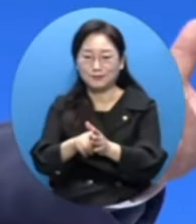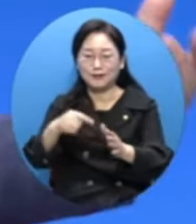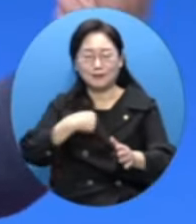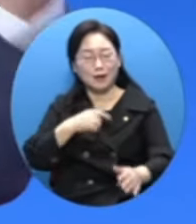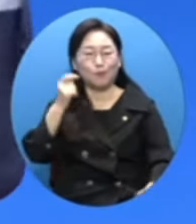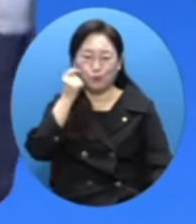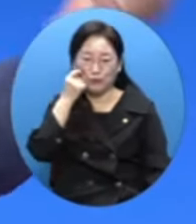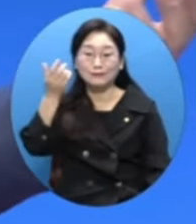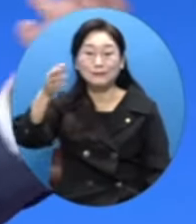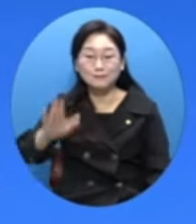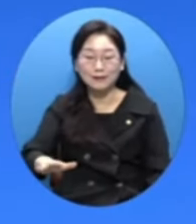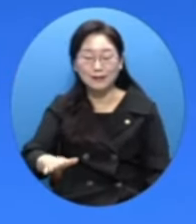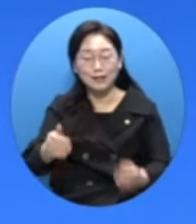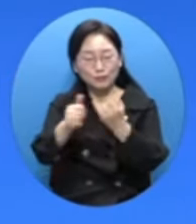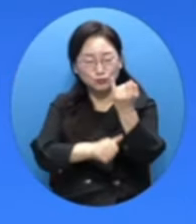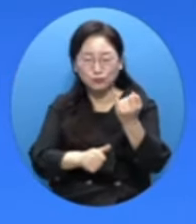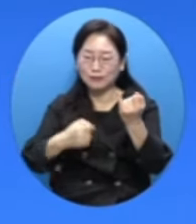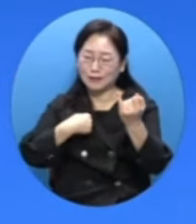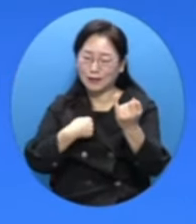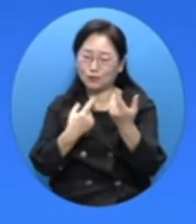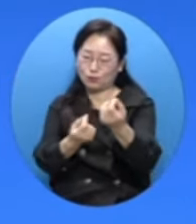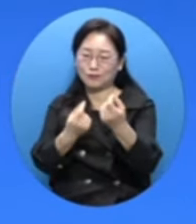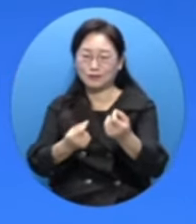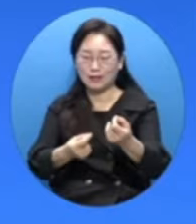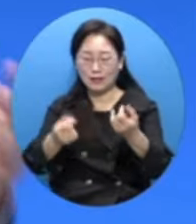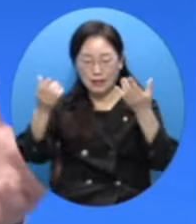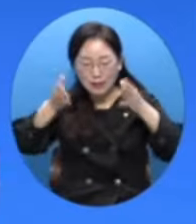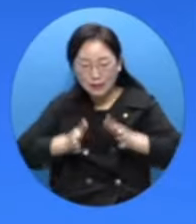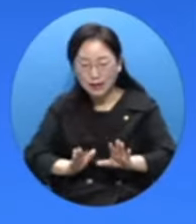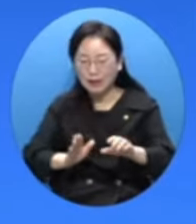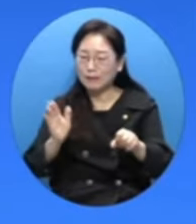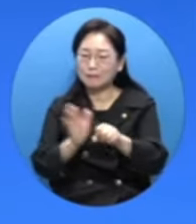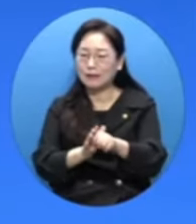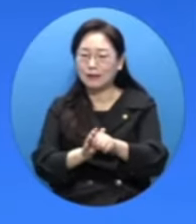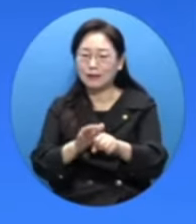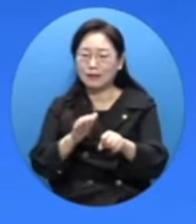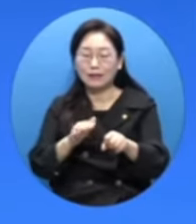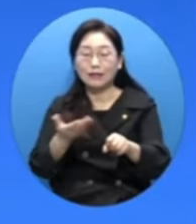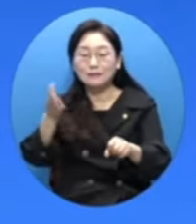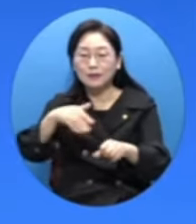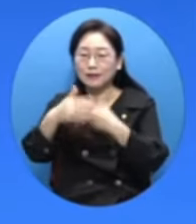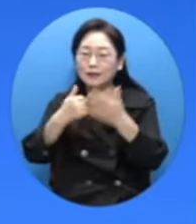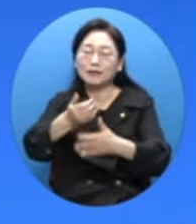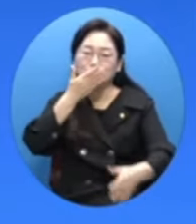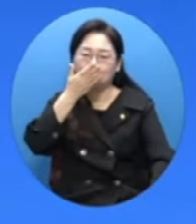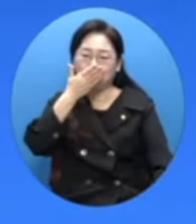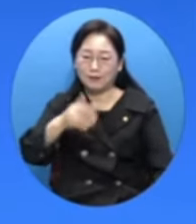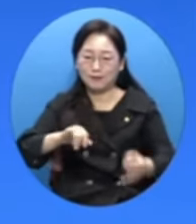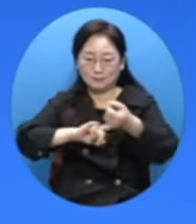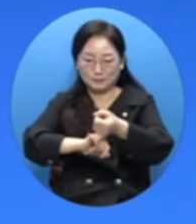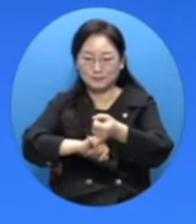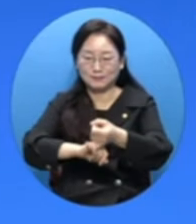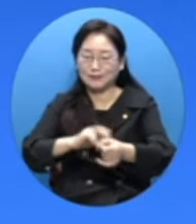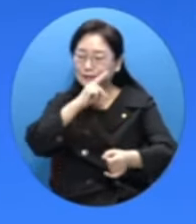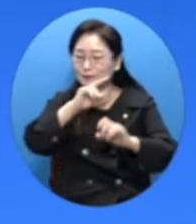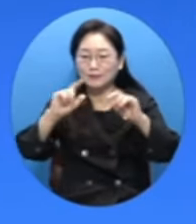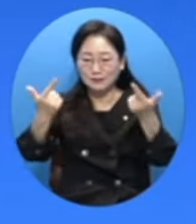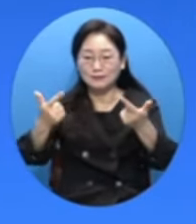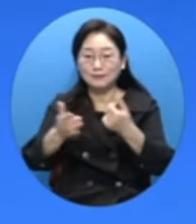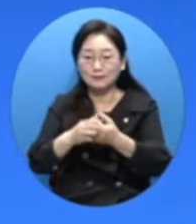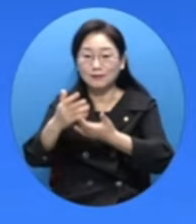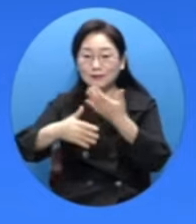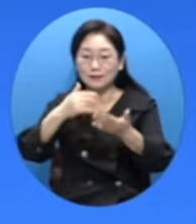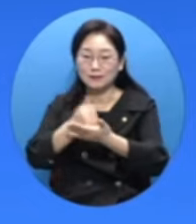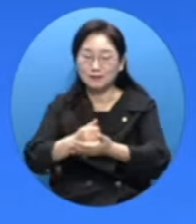못하지만 집사람도 나도 아이를 낳을 수 있는 능력이 없지만 하나님은 하실 수 있다. 약속의 말씀 믿고 의심하지 않았기 때문에